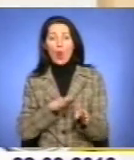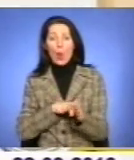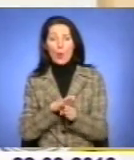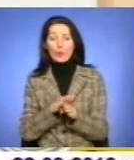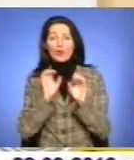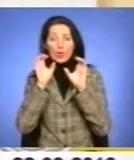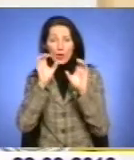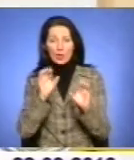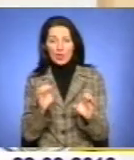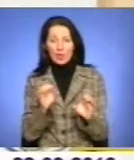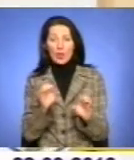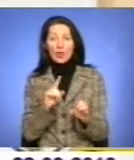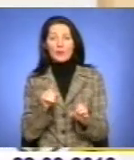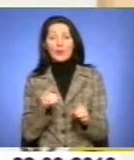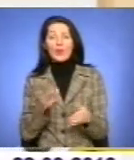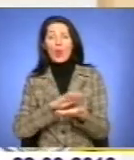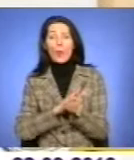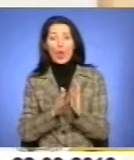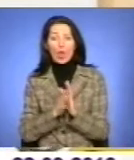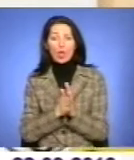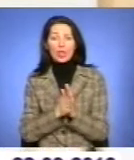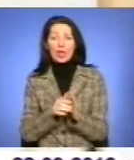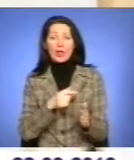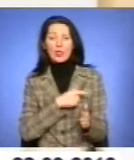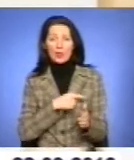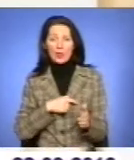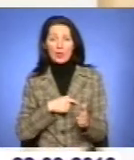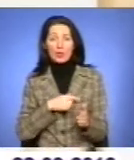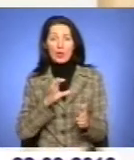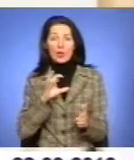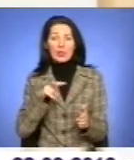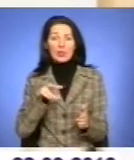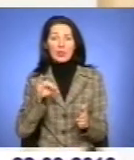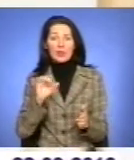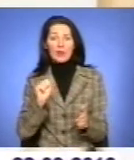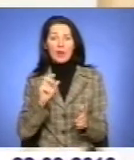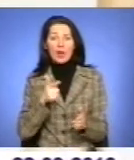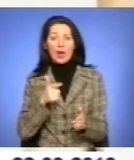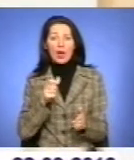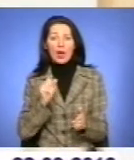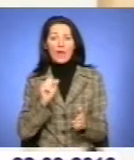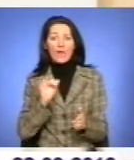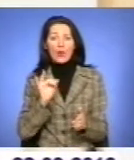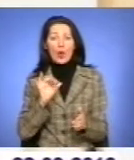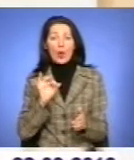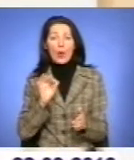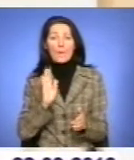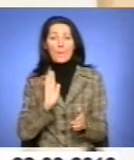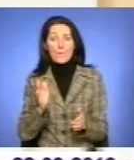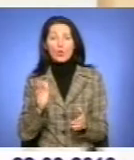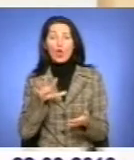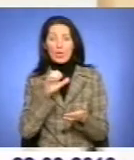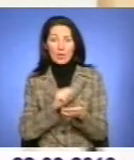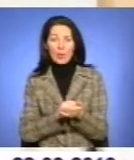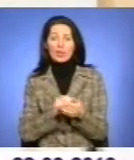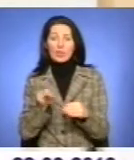була з погодженням депутатського клубу Сливка, Гап'юк, Оконський будуть займатися редагуванням цієї